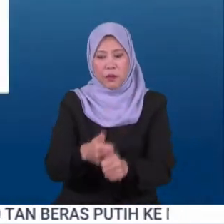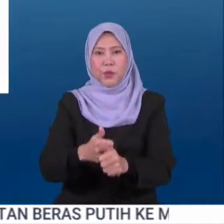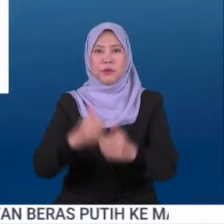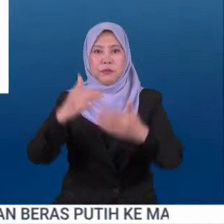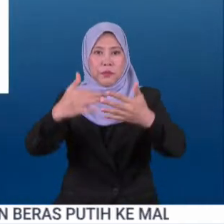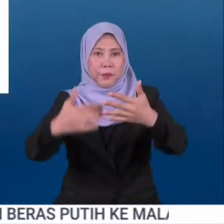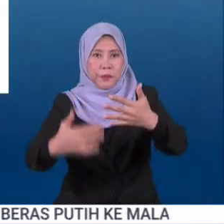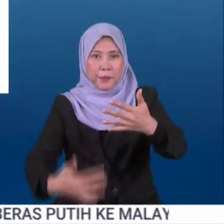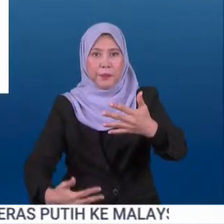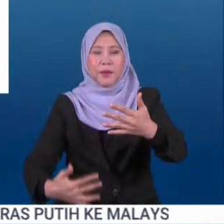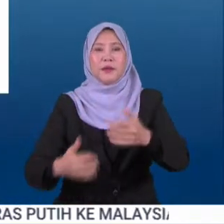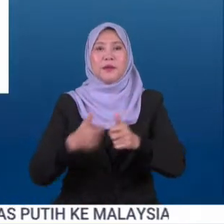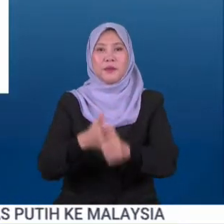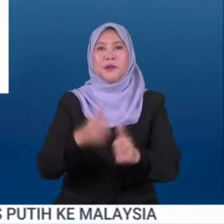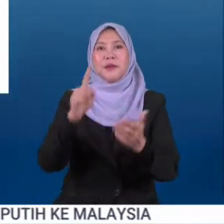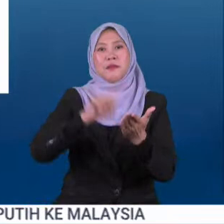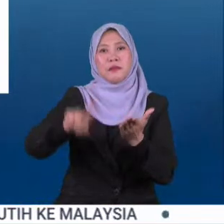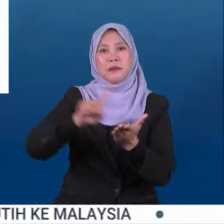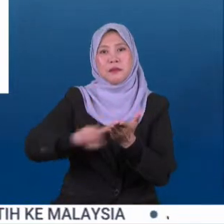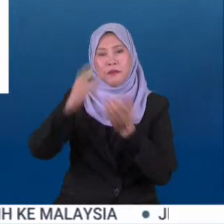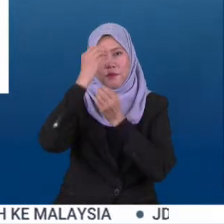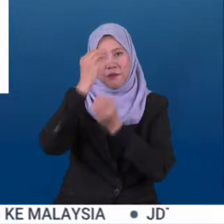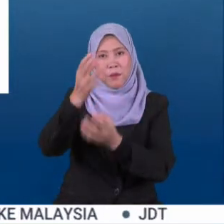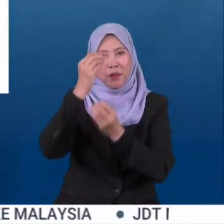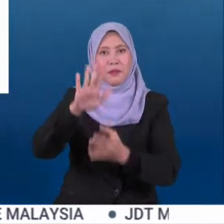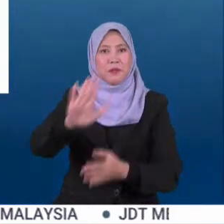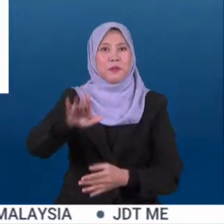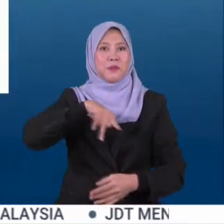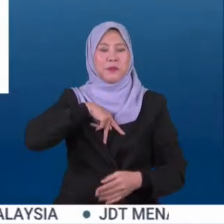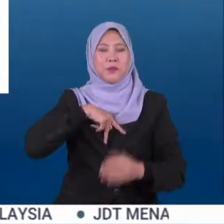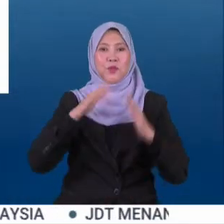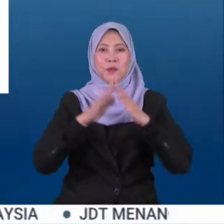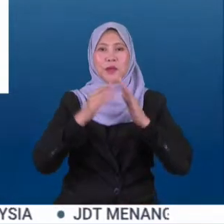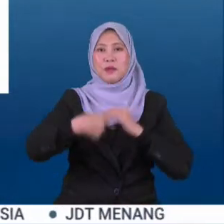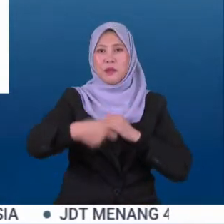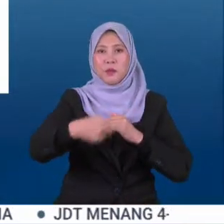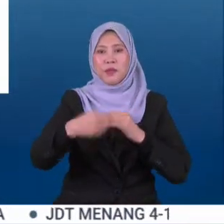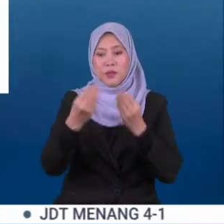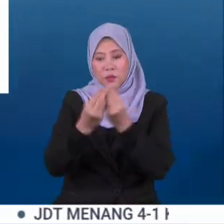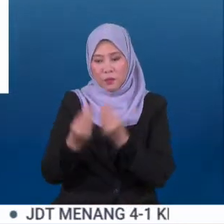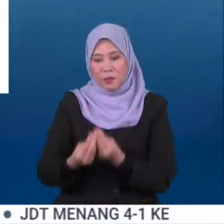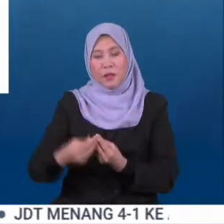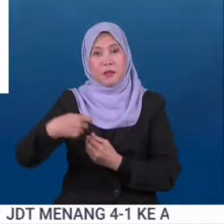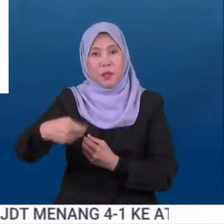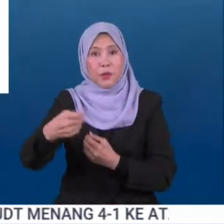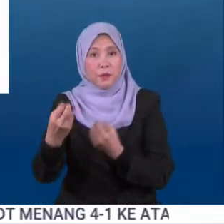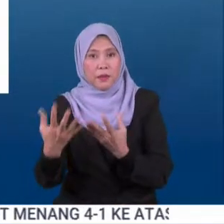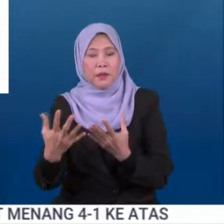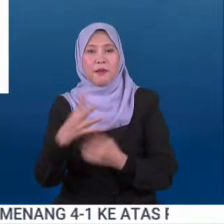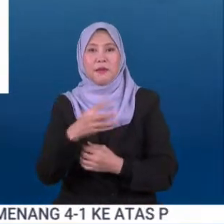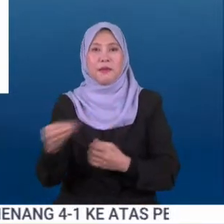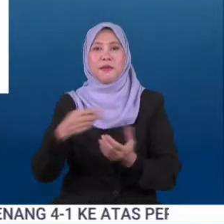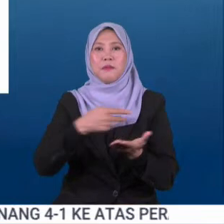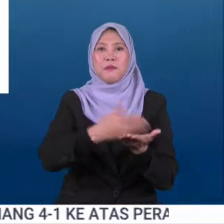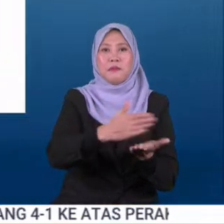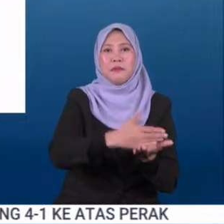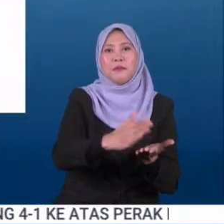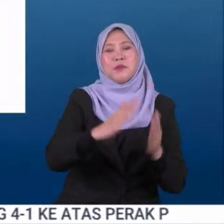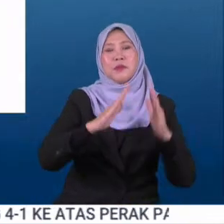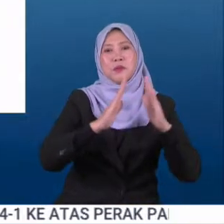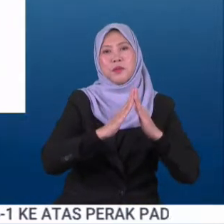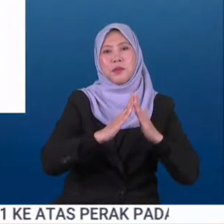yang dinyatakan bagi mengemaskini maklumat pemilik rumah sewa, kadar sewaan semasa serta kaedah pembayaran